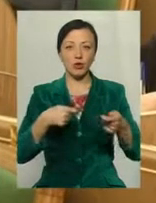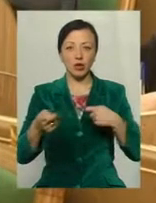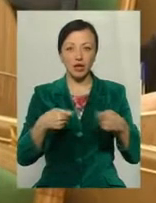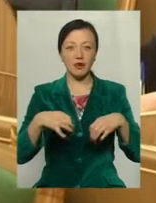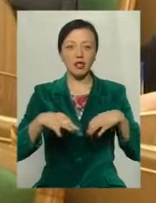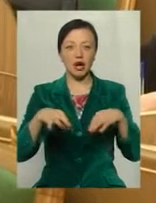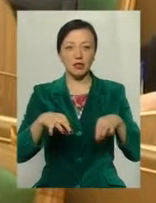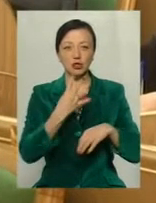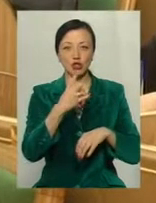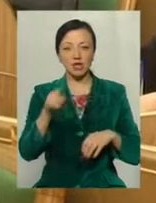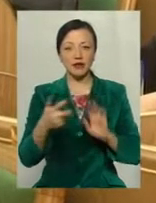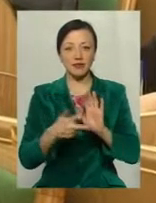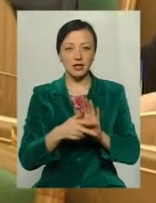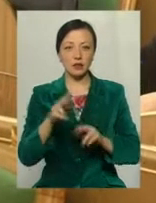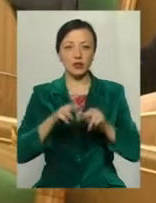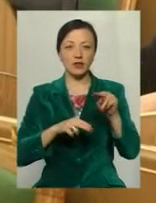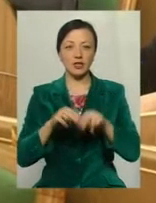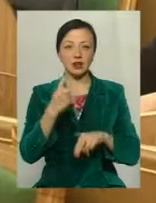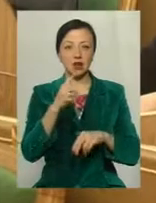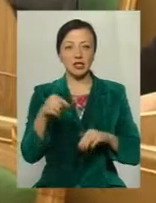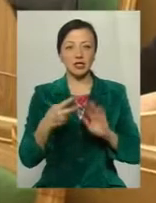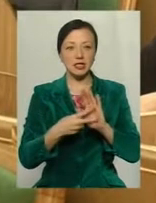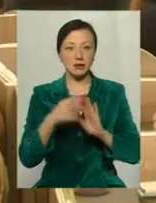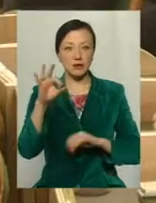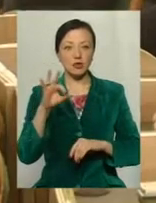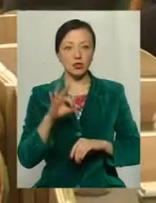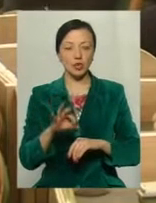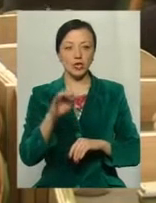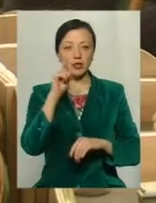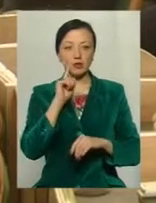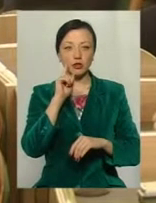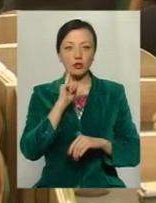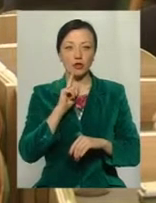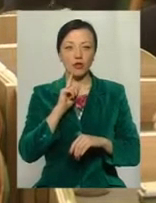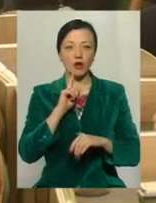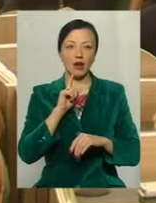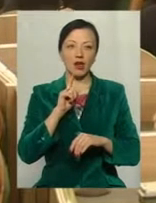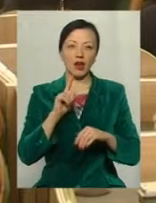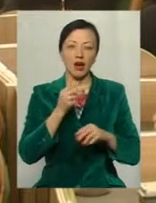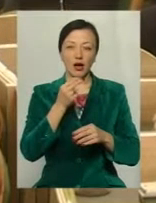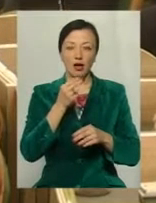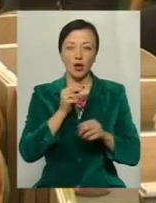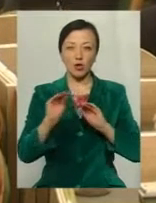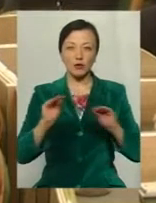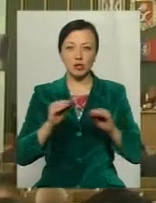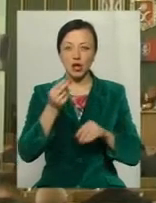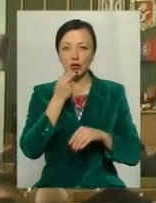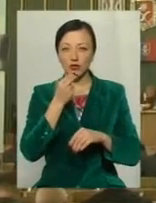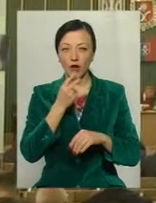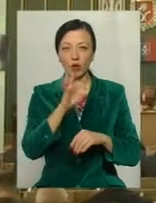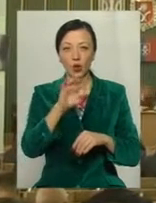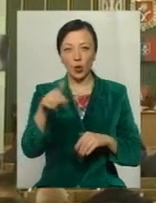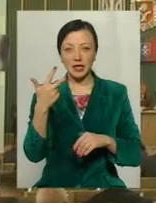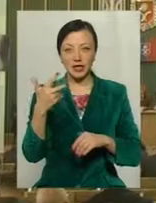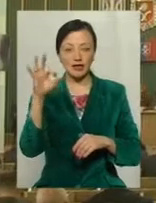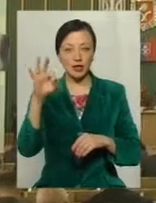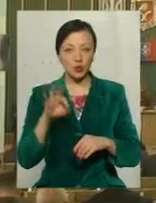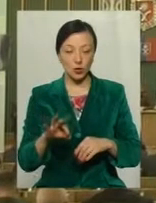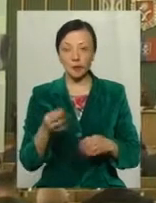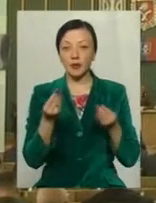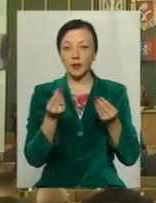промисловості – 22,4%. Далі сільське господарство – 19,6%. Інші галузі – 7,2%, 5,5%